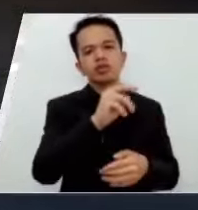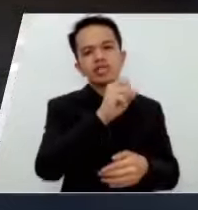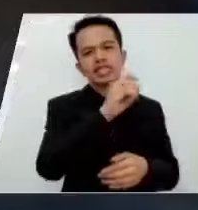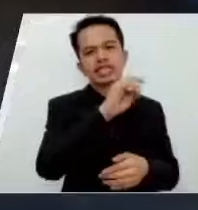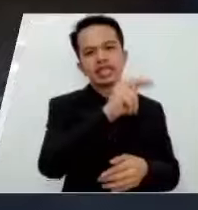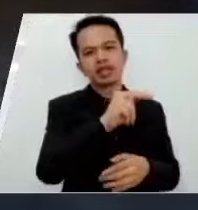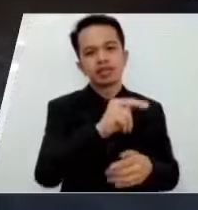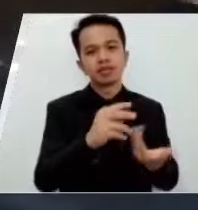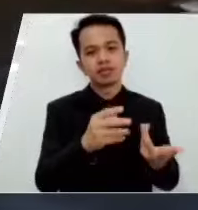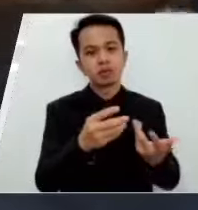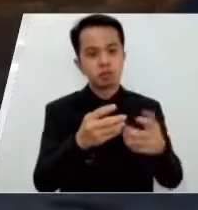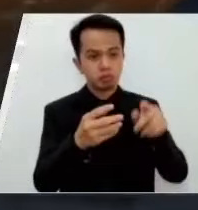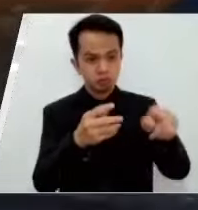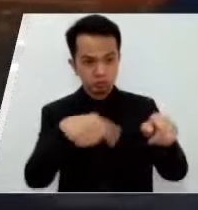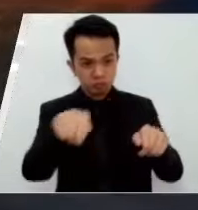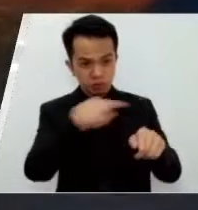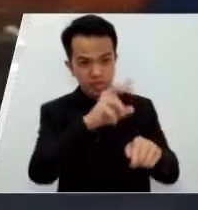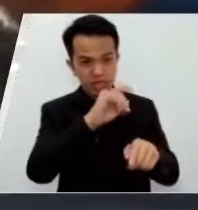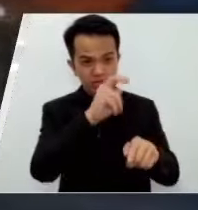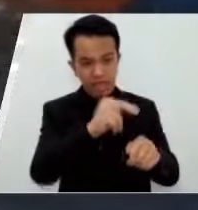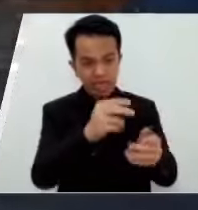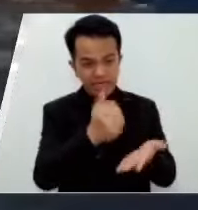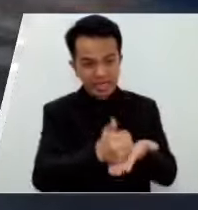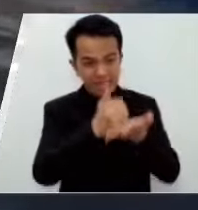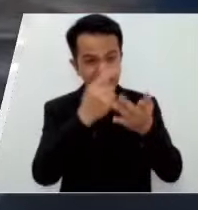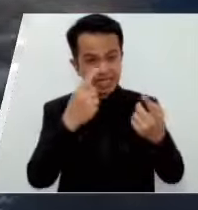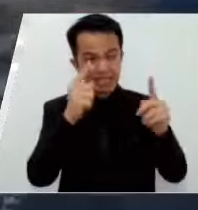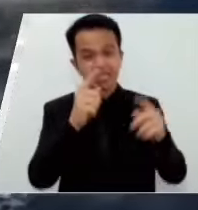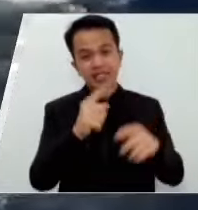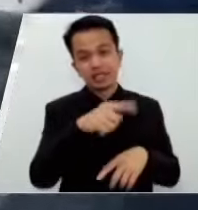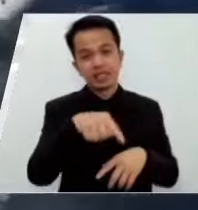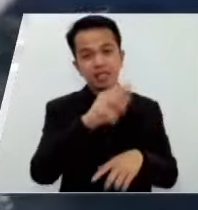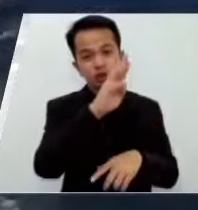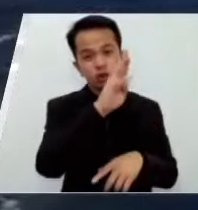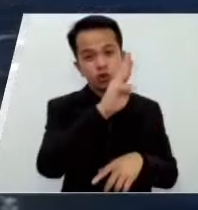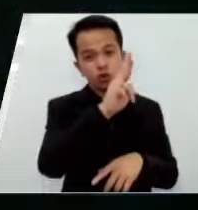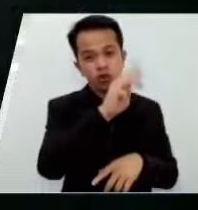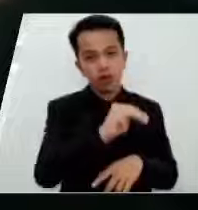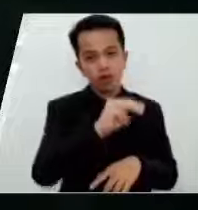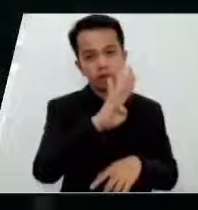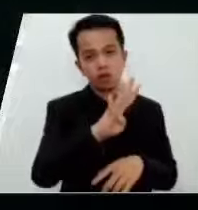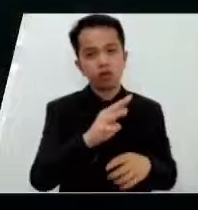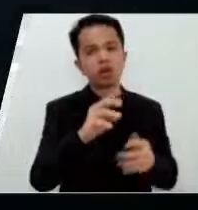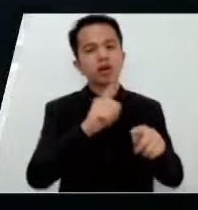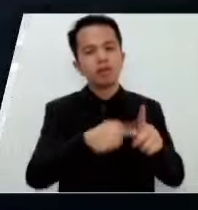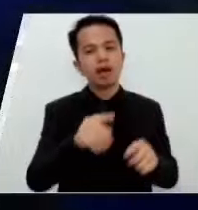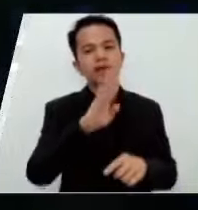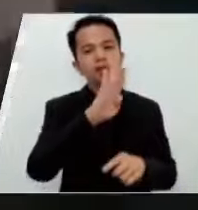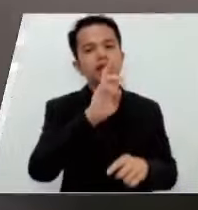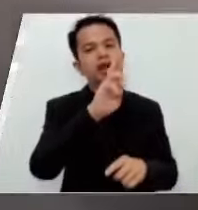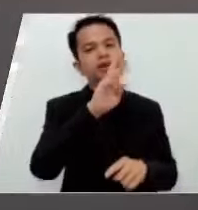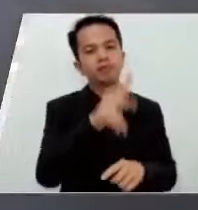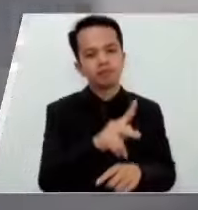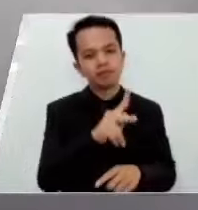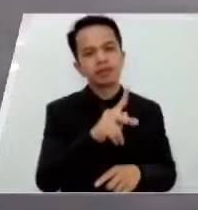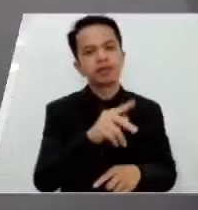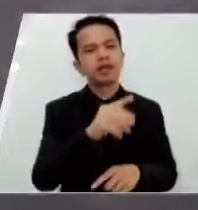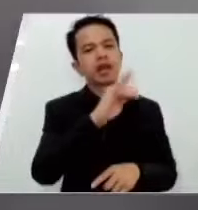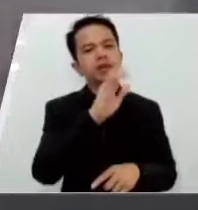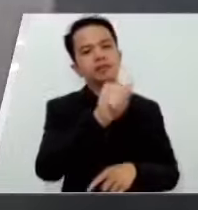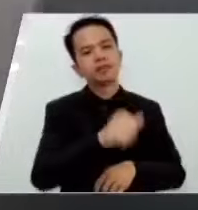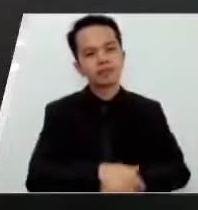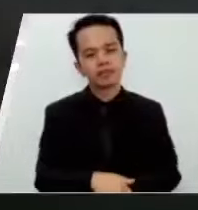that was able to rescue Unaiza May 4. It's BRP Cabra. Isa lang daw ang